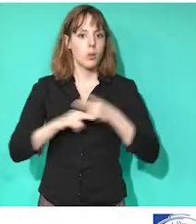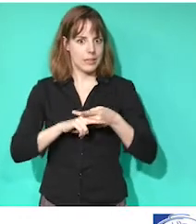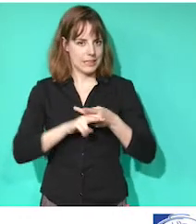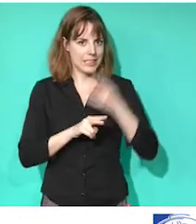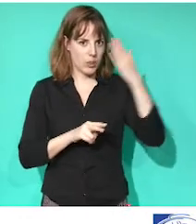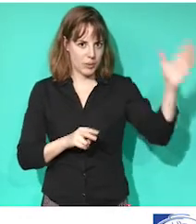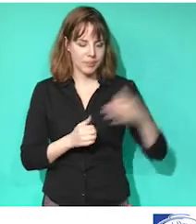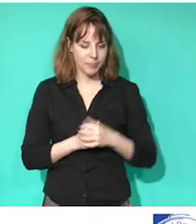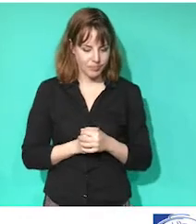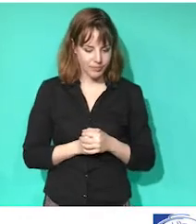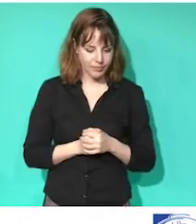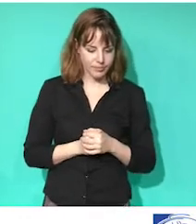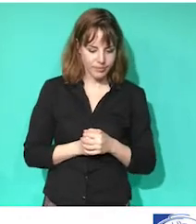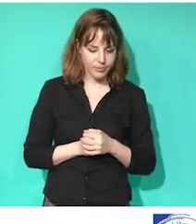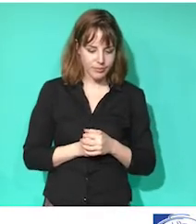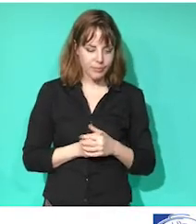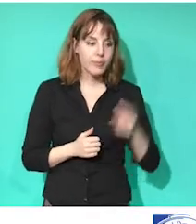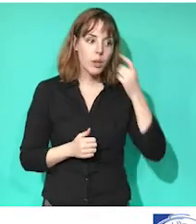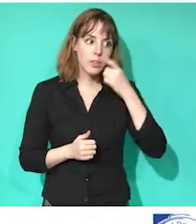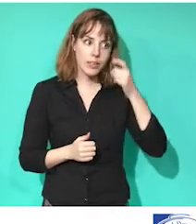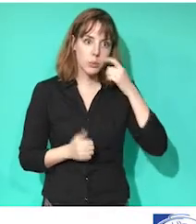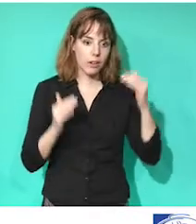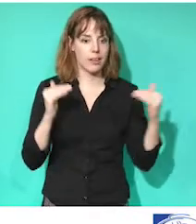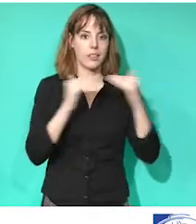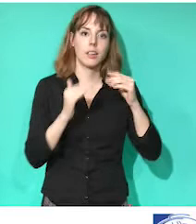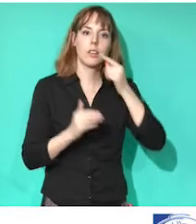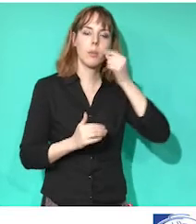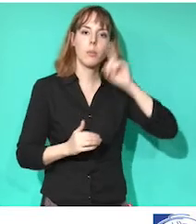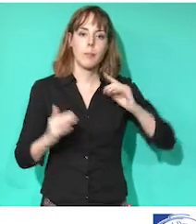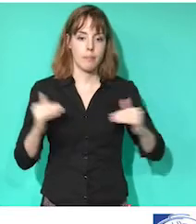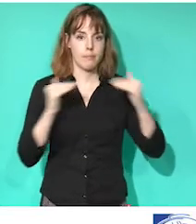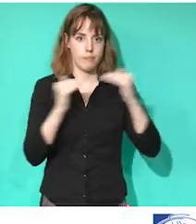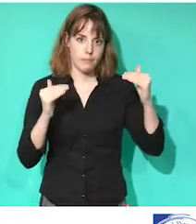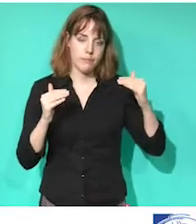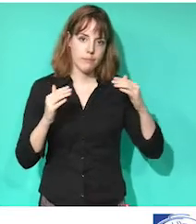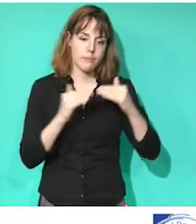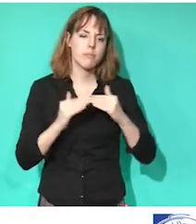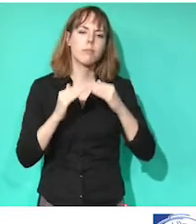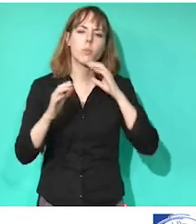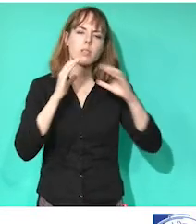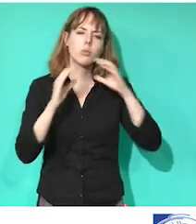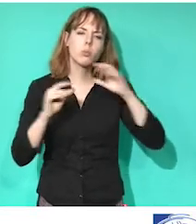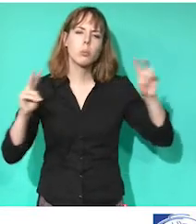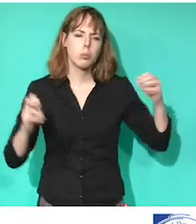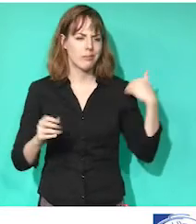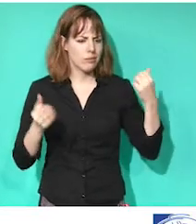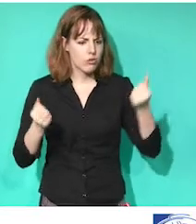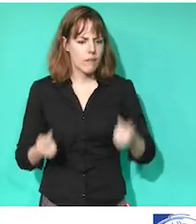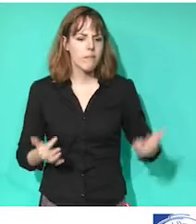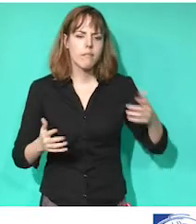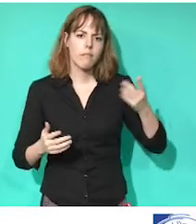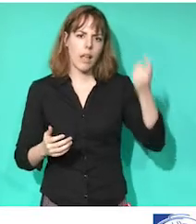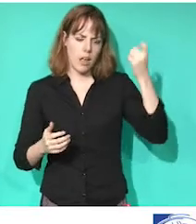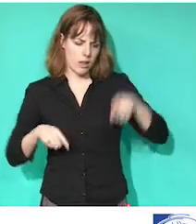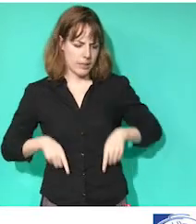Hier est sorti en fait de l'Observatoire de l'égalité femmes-hommes de la culture et de la communication les derniers chiffres dans ce domaine, donc du ministère